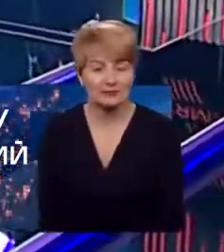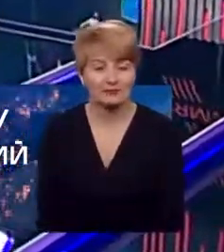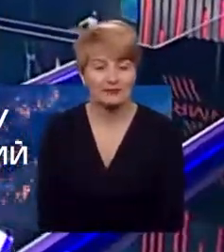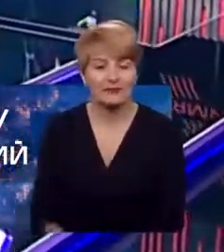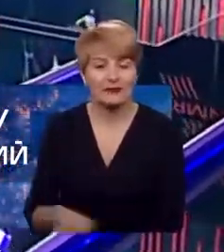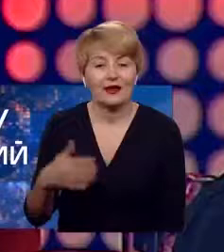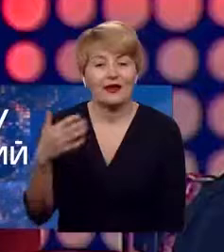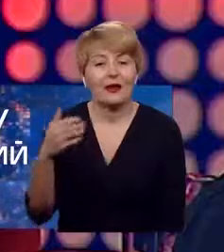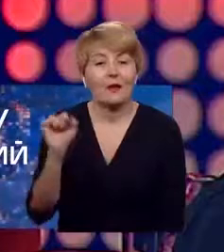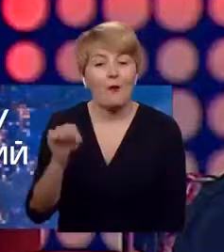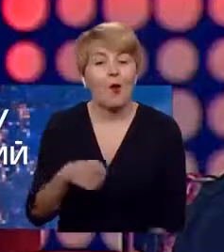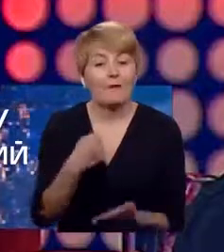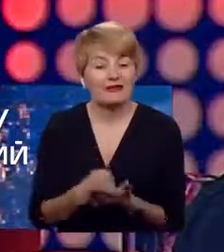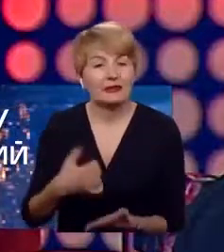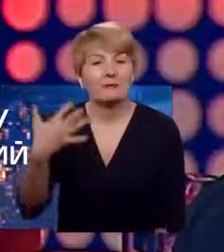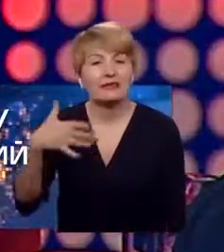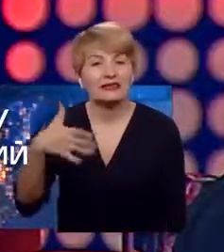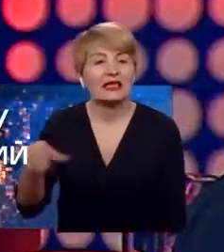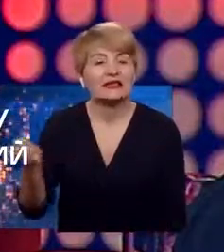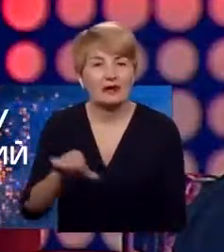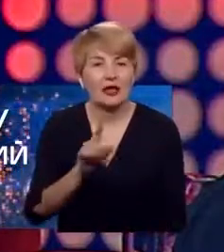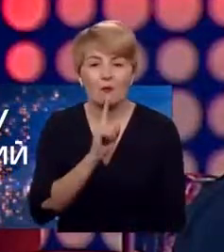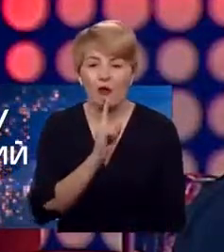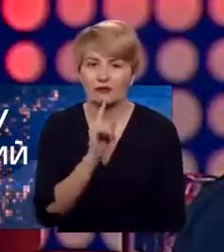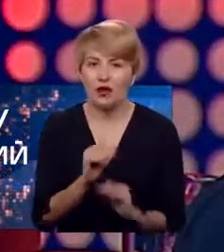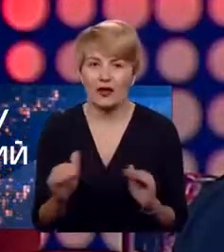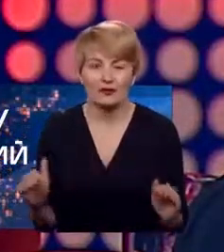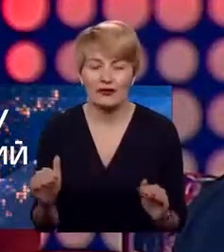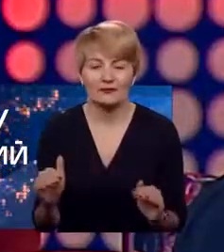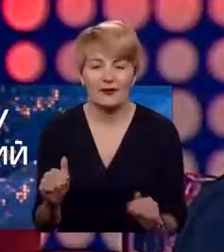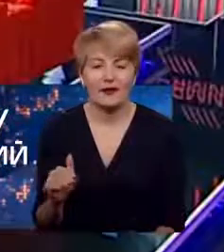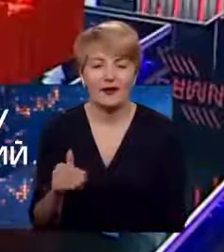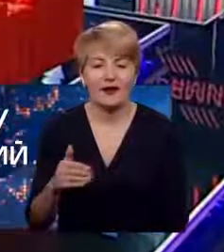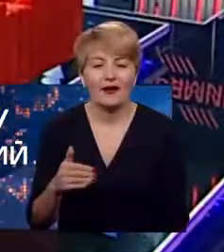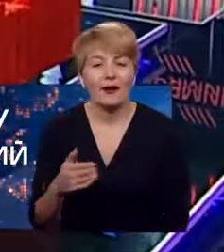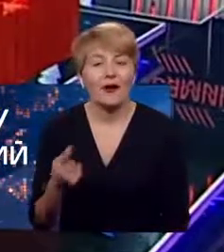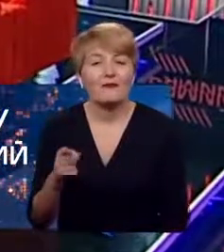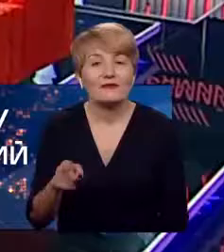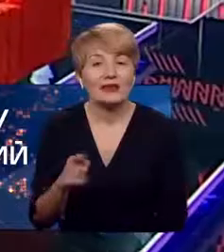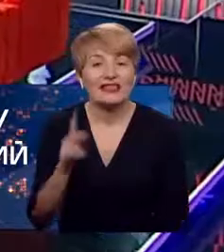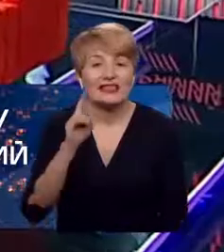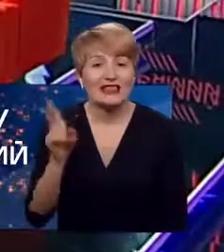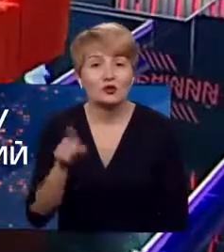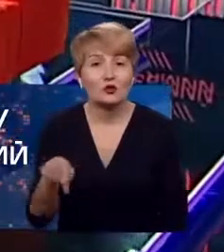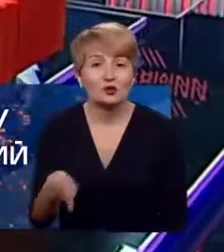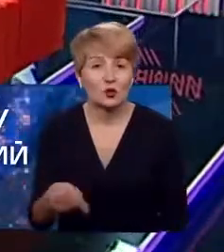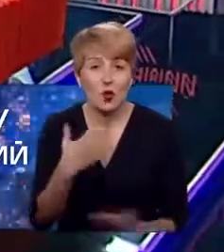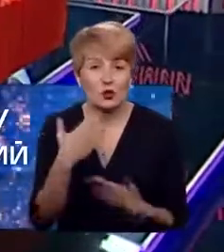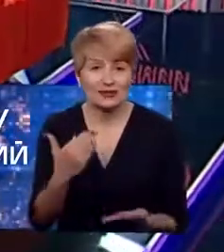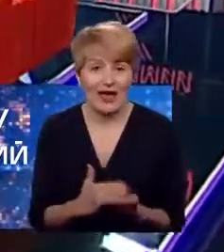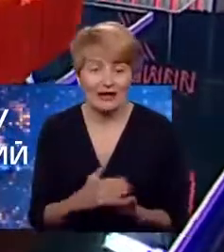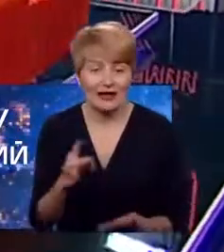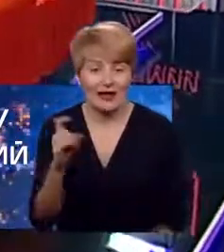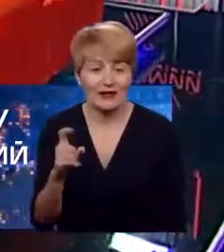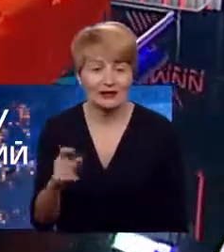50 хвилин, можу підтвердити, так. 50 хвилин мовчання. 50 хвилин мовчання. Таке. Він не знає, що він тут останній раз. Ви ж не знаєте,